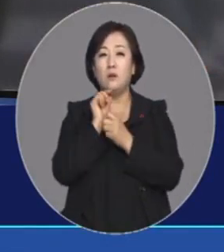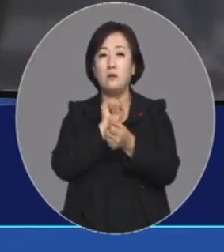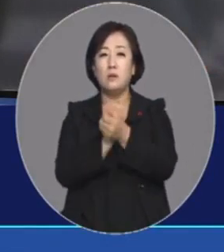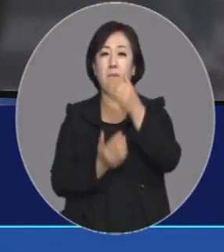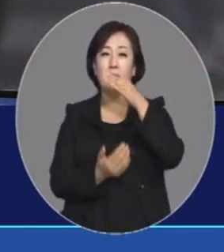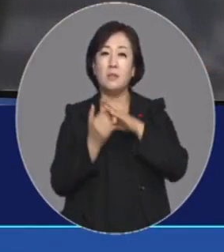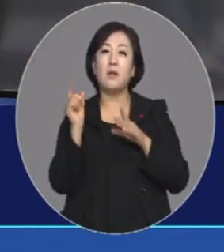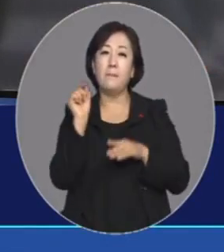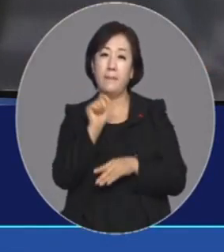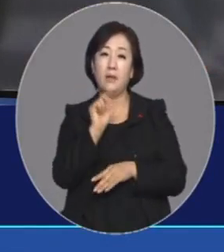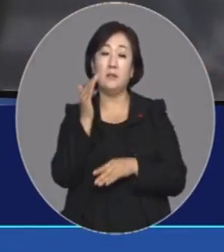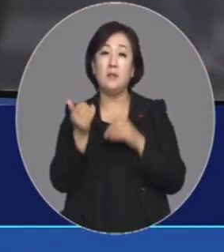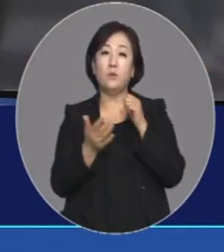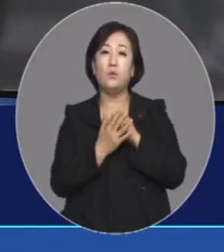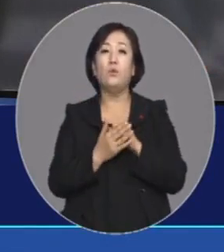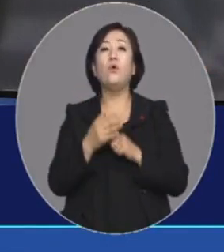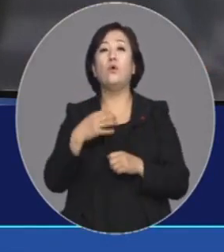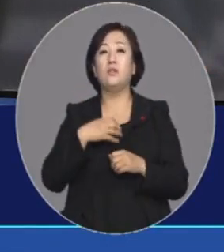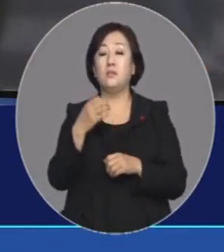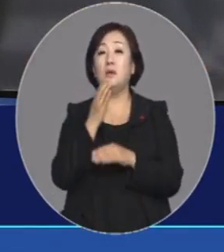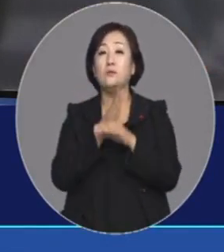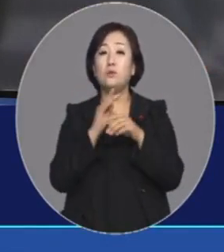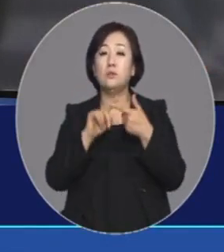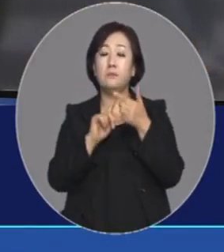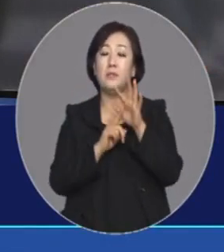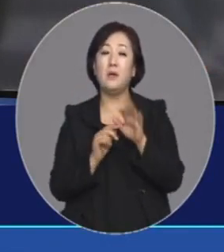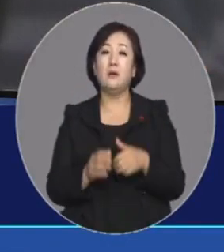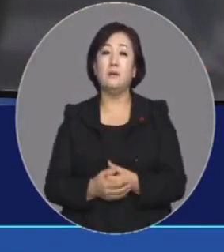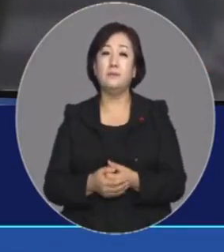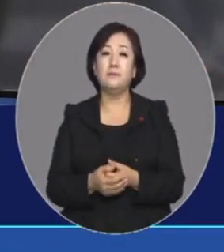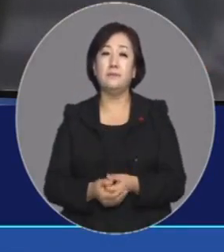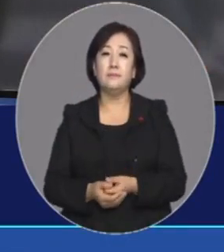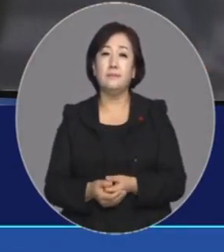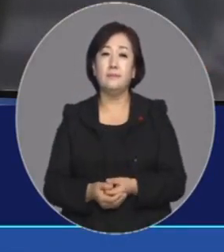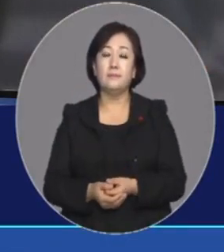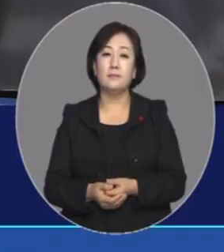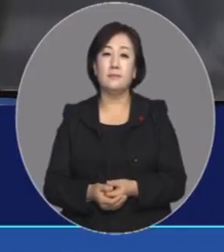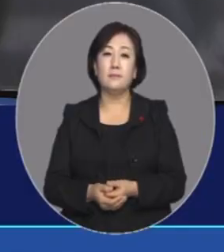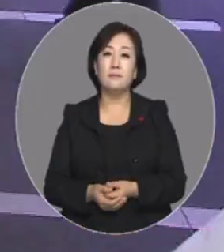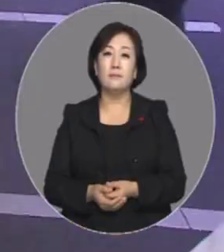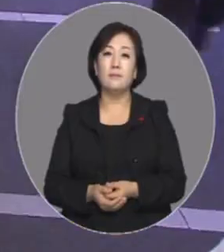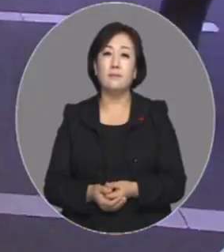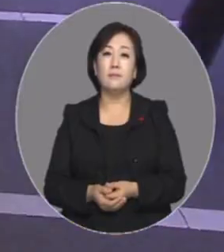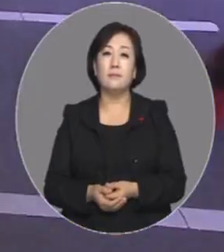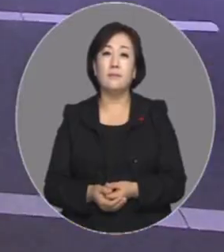나오면서 방역당국이 긴장하고 있습니다. 배대원 기자의 보도입니다.